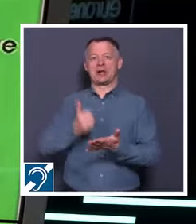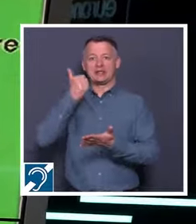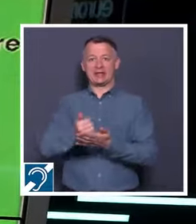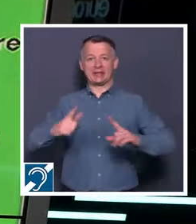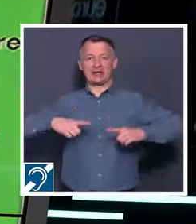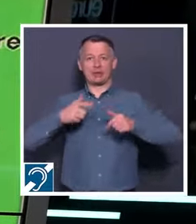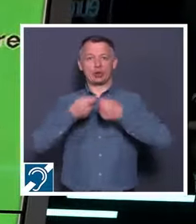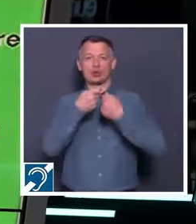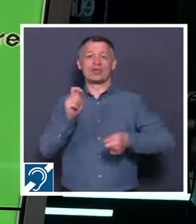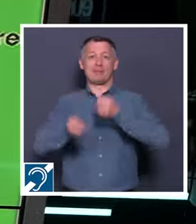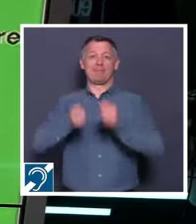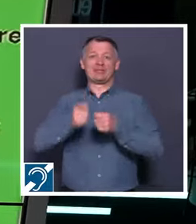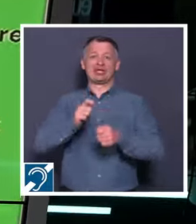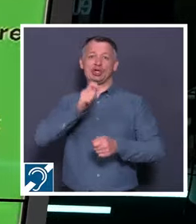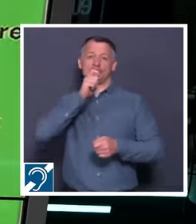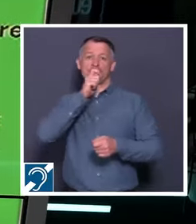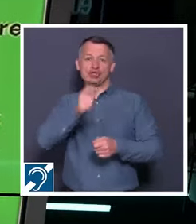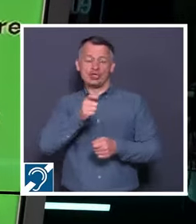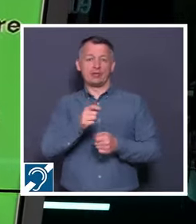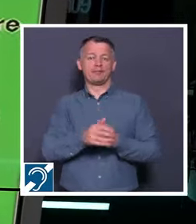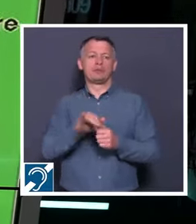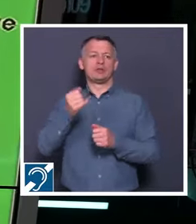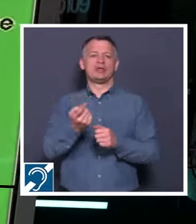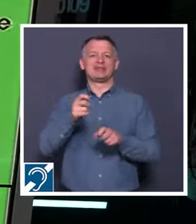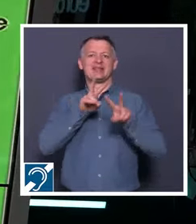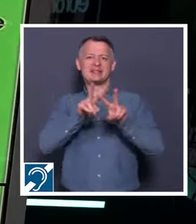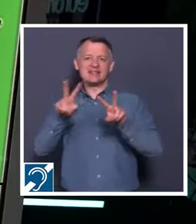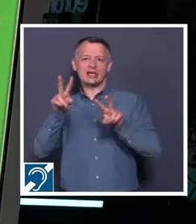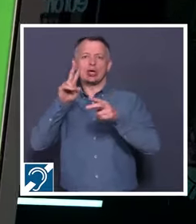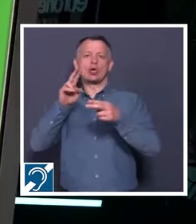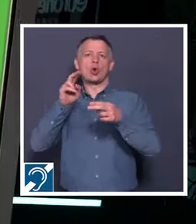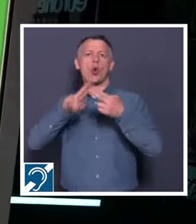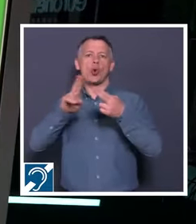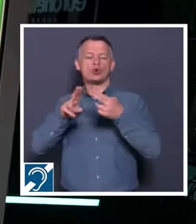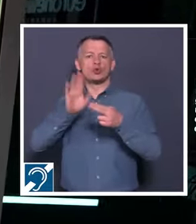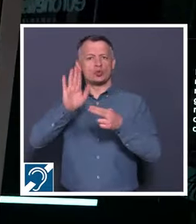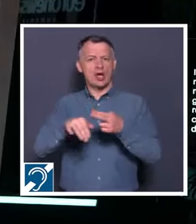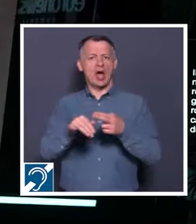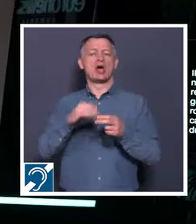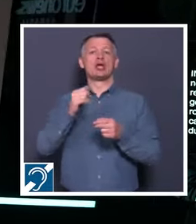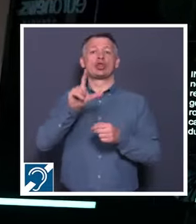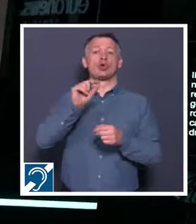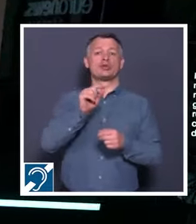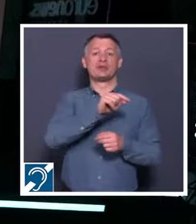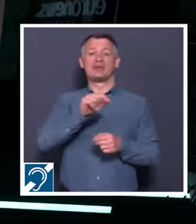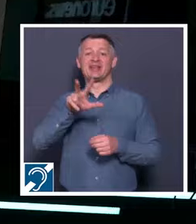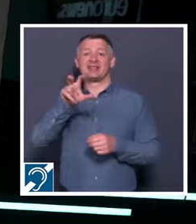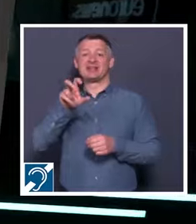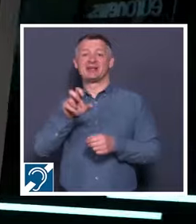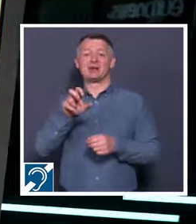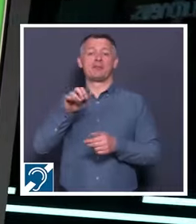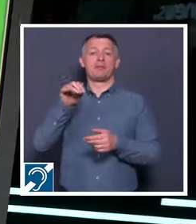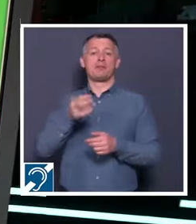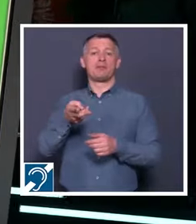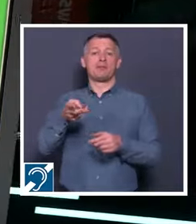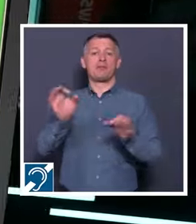trăim. Toată piața de știri pe care o consumăm, cu site-urile cunoscute, are din piața comercială între 20 și 30 de milioane de euro pe